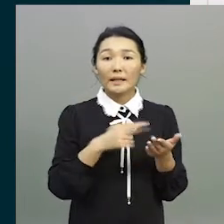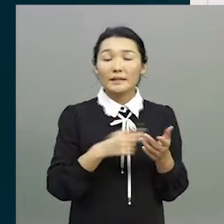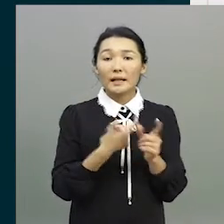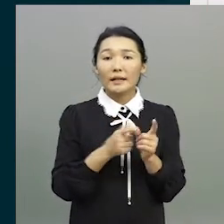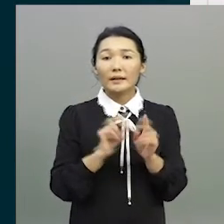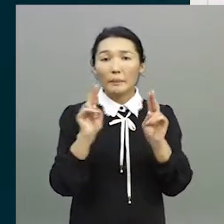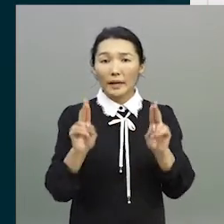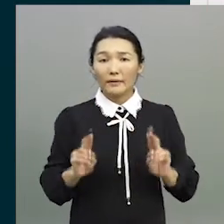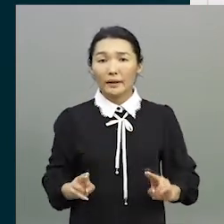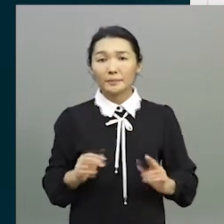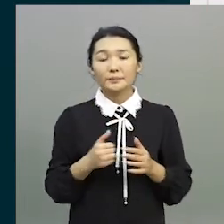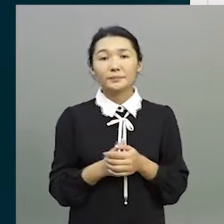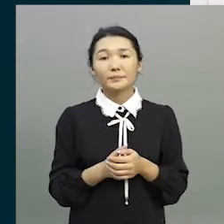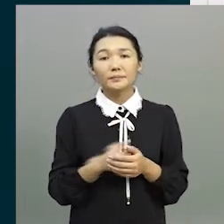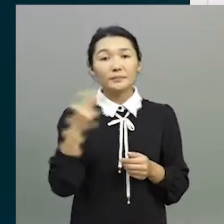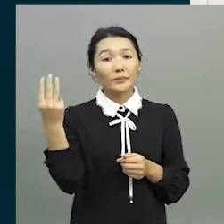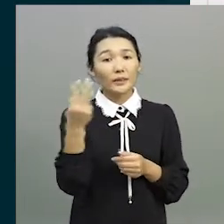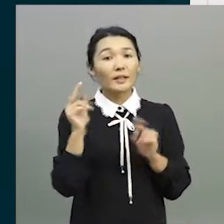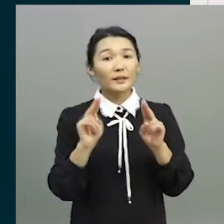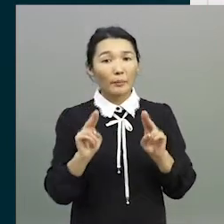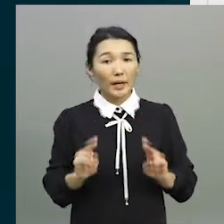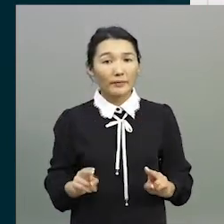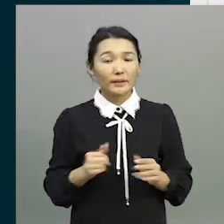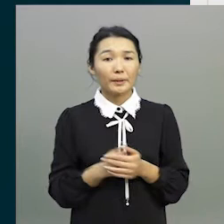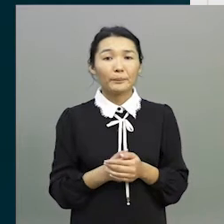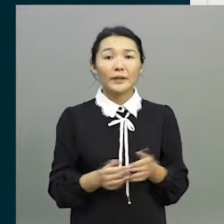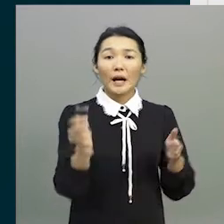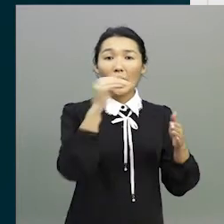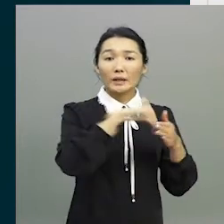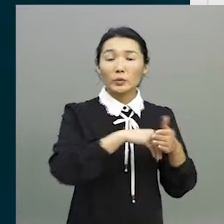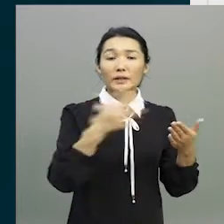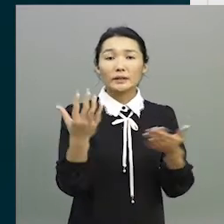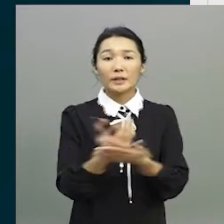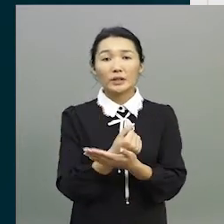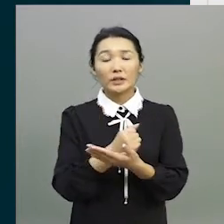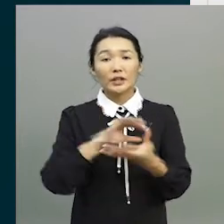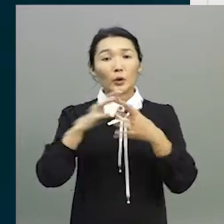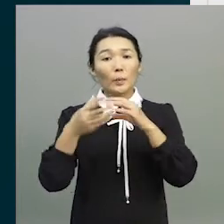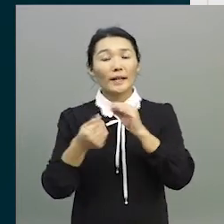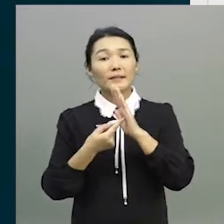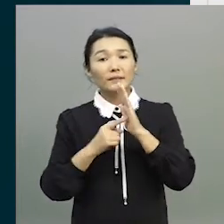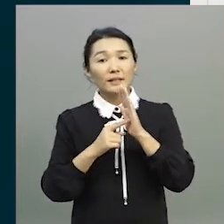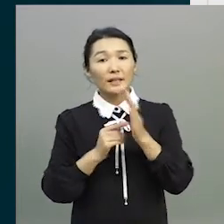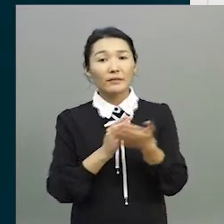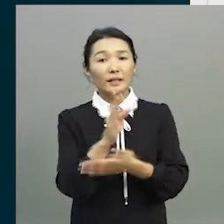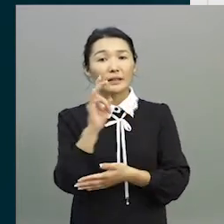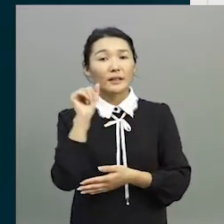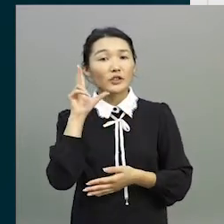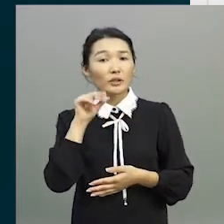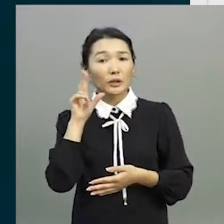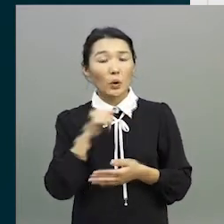правило третье правило относится к нахождению произведения вектора на число